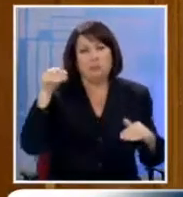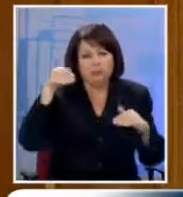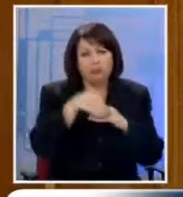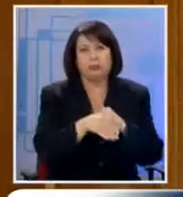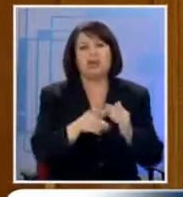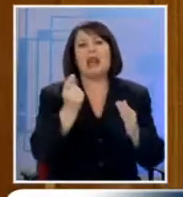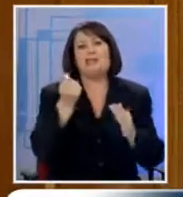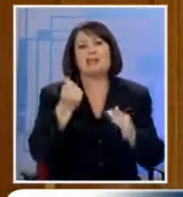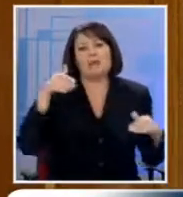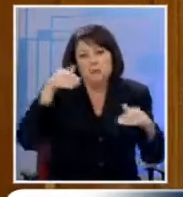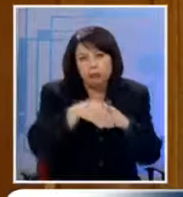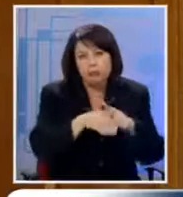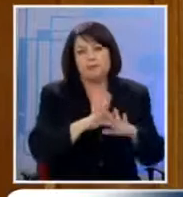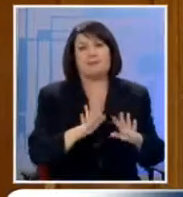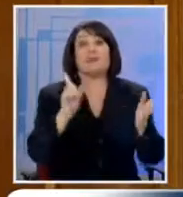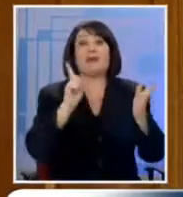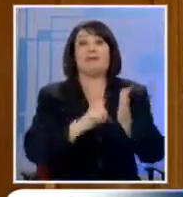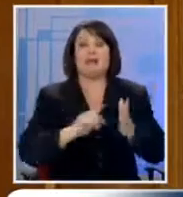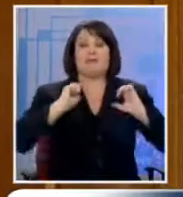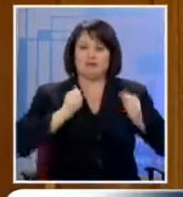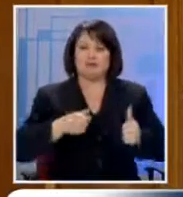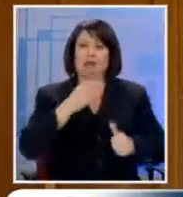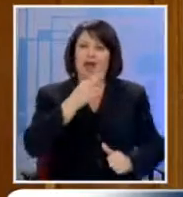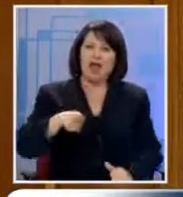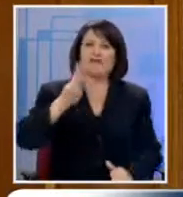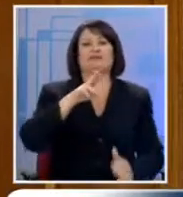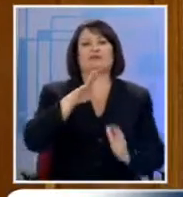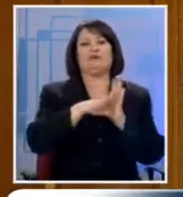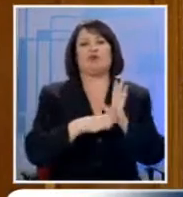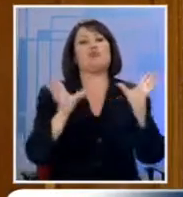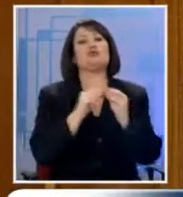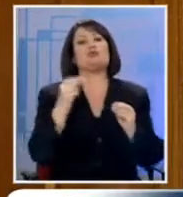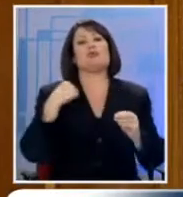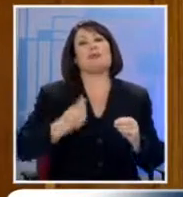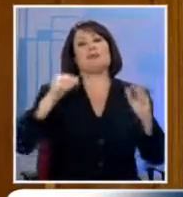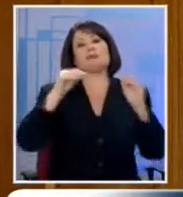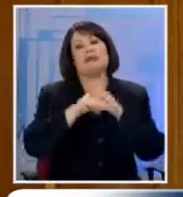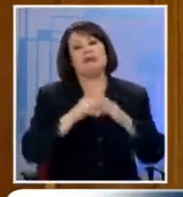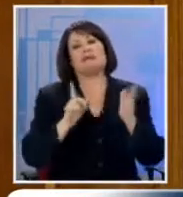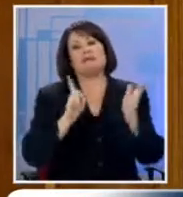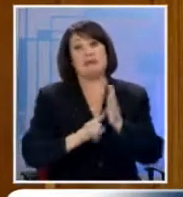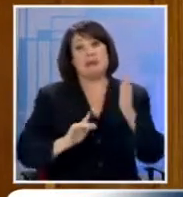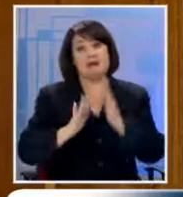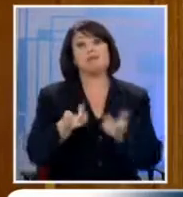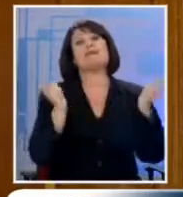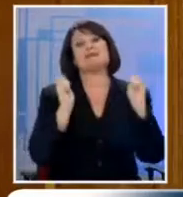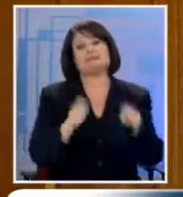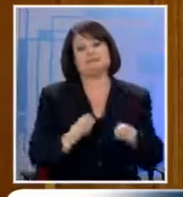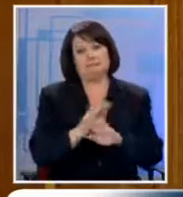προχωρήσει η χώρα σε μια γενναία αύξηση του προγράμματος δημοσίων επενδύσεων, ανάπτυξη δεν θα